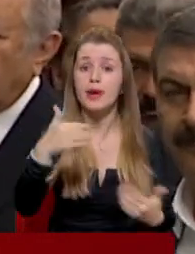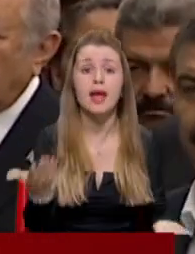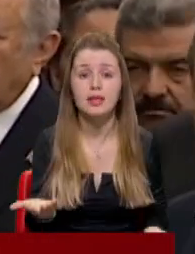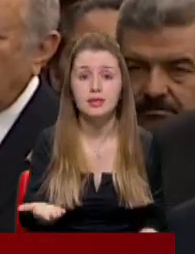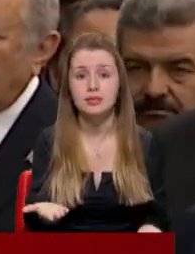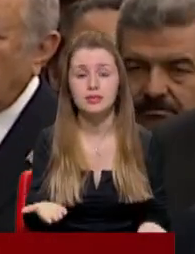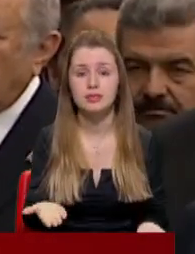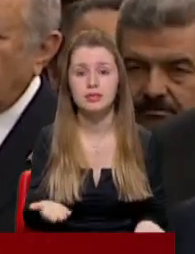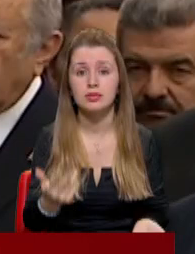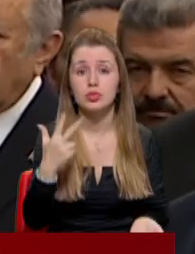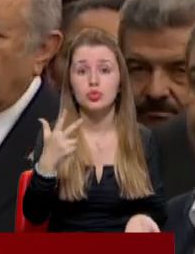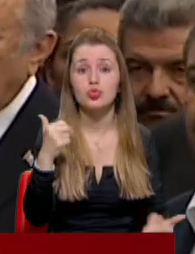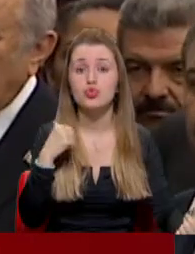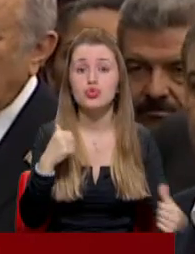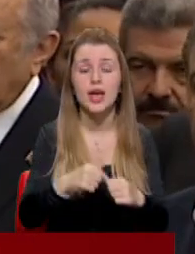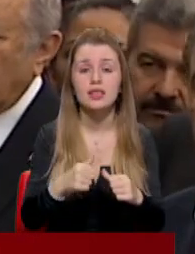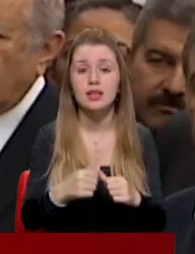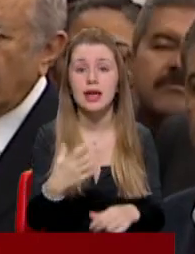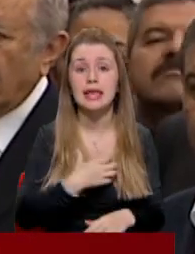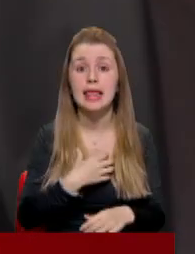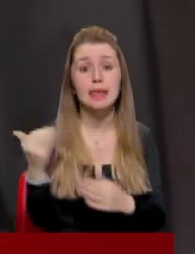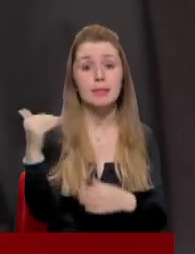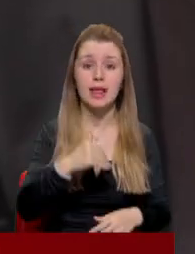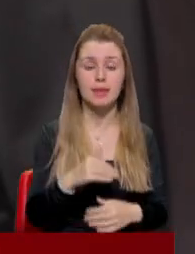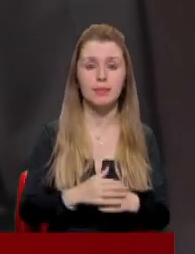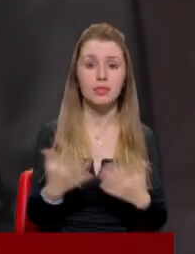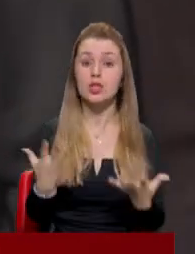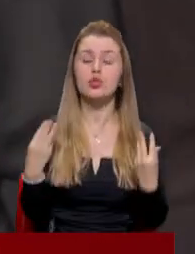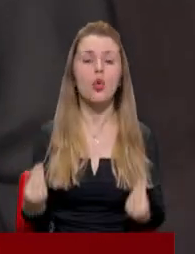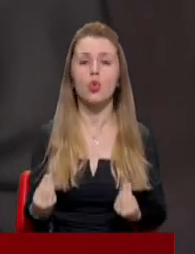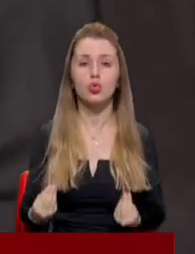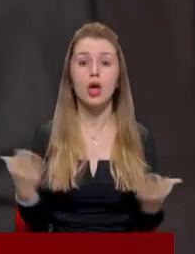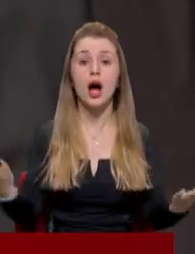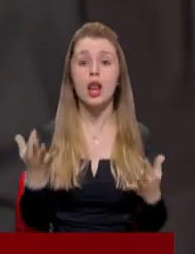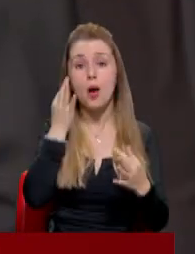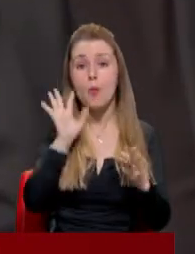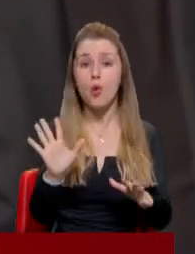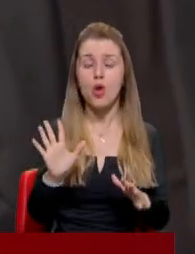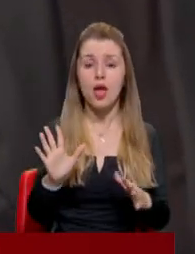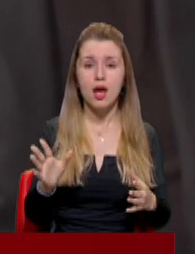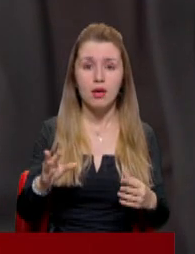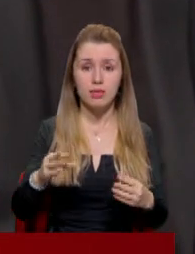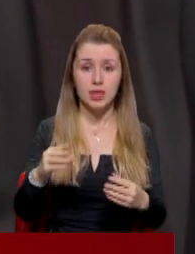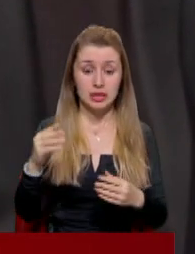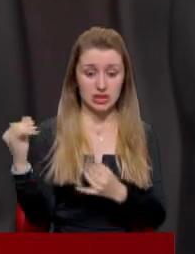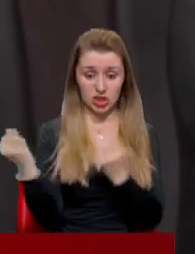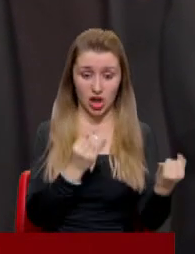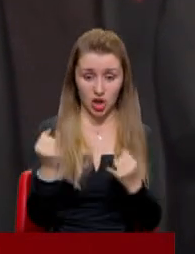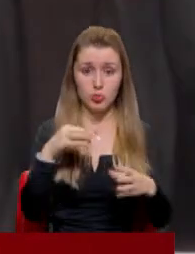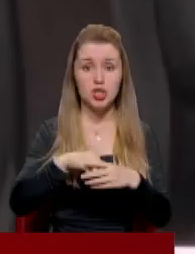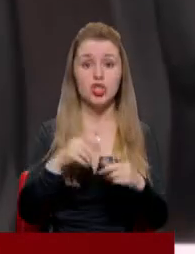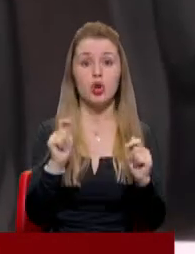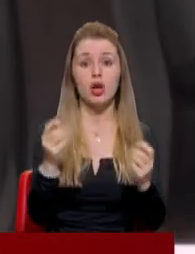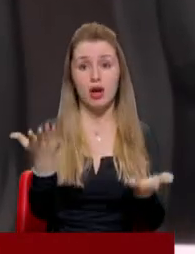geldin? 3 kez kendim geldim. Ya nasıl olur da hala böyle kısır bir tartışmanın içine